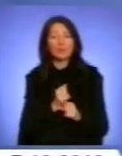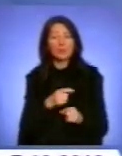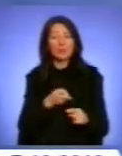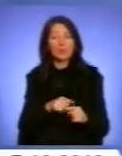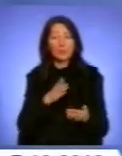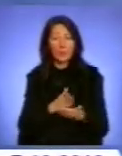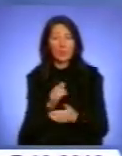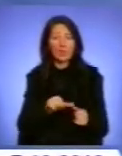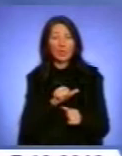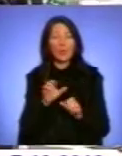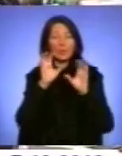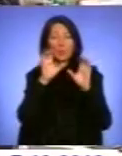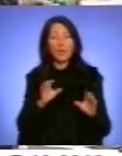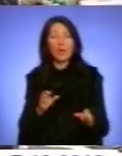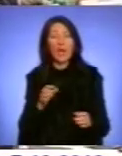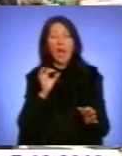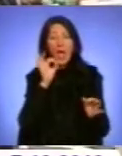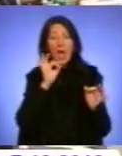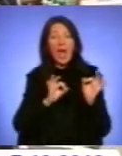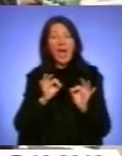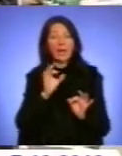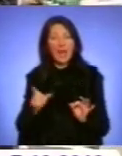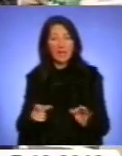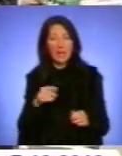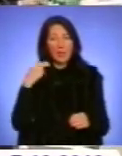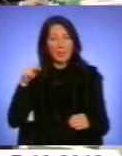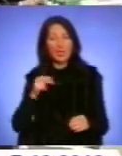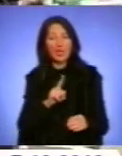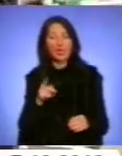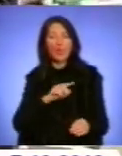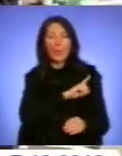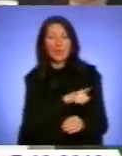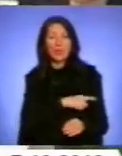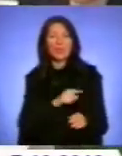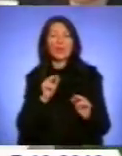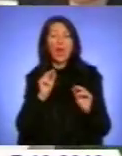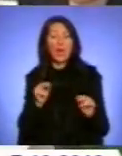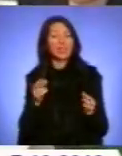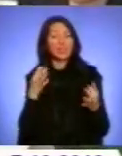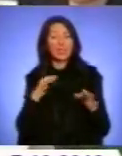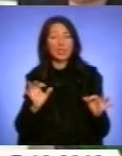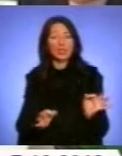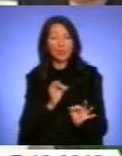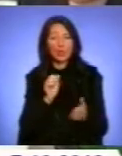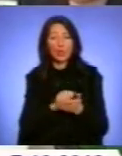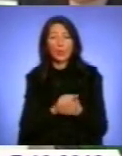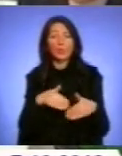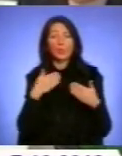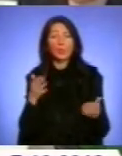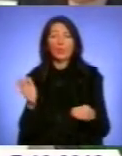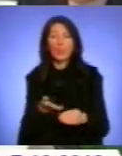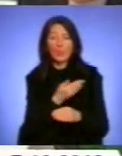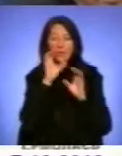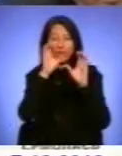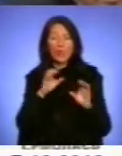Зокрема, законопроект радника президента Андрія Портнова щодо посилення гарантій незалежності суддів. У документі пропонується позбавити Верховну Раду